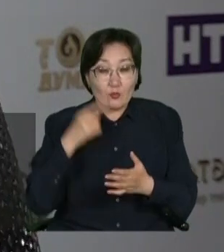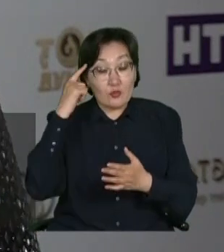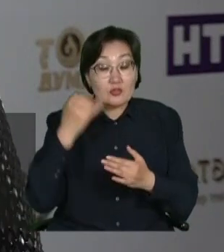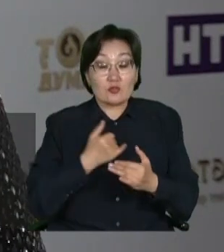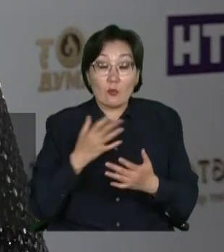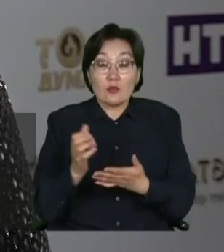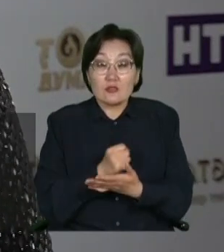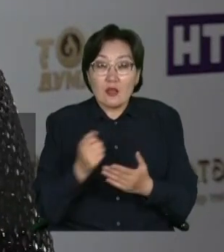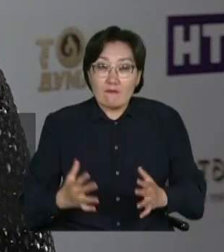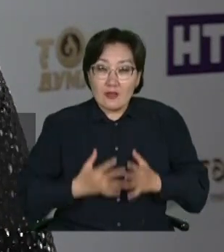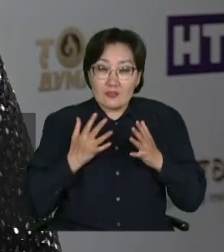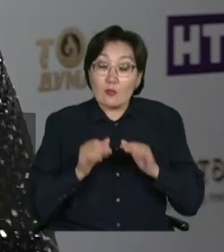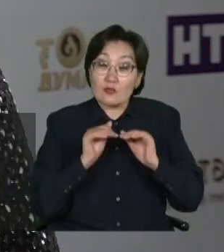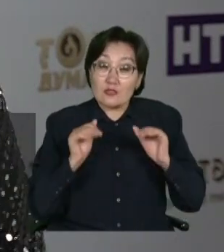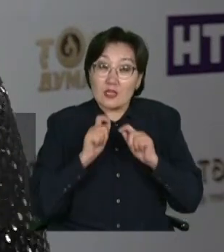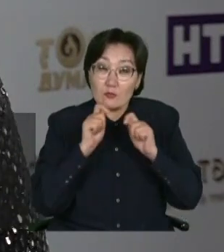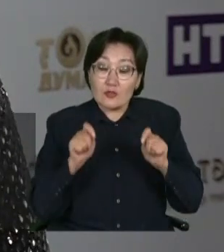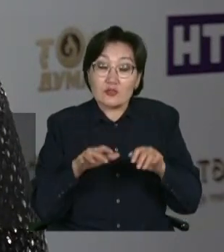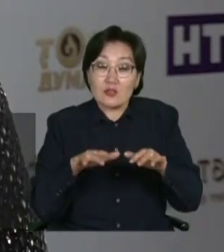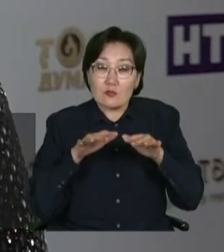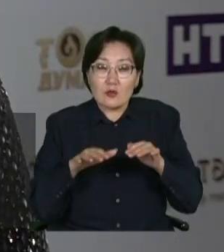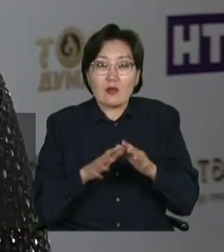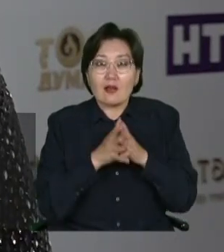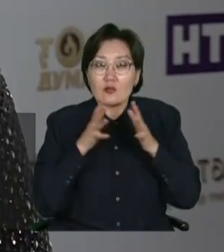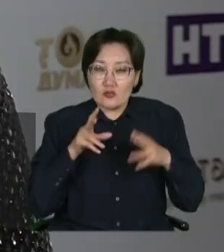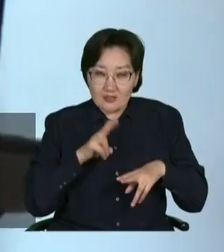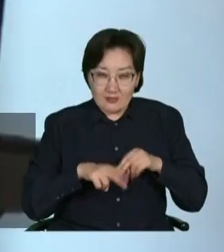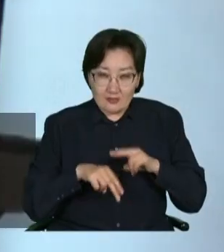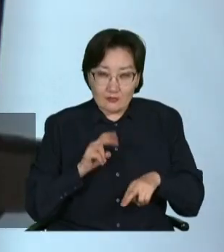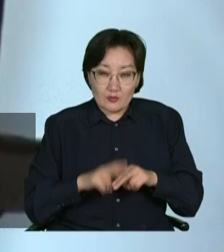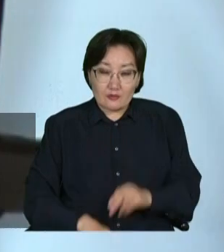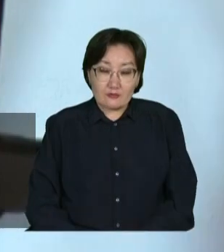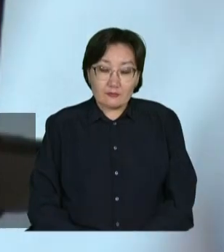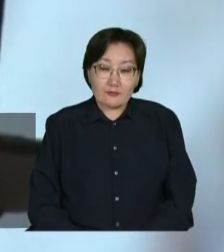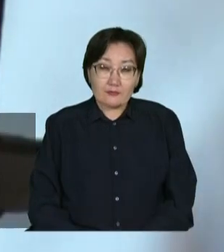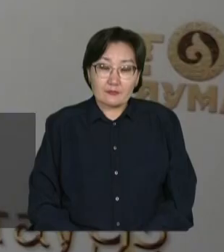нас получилось вдохновить ребят и подарить зрителям хорошее представление.